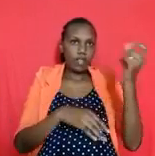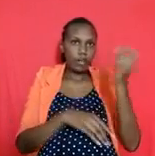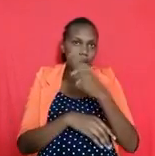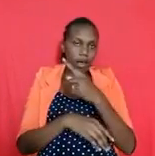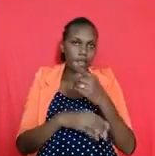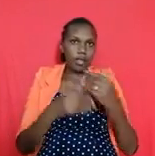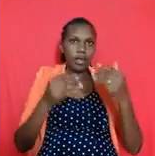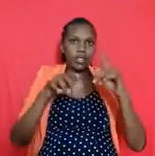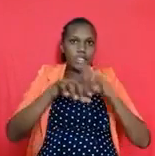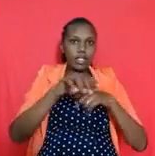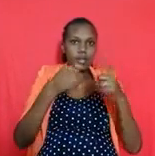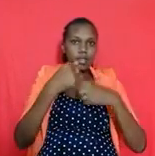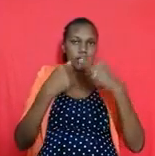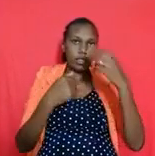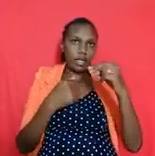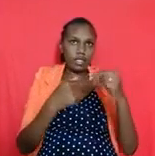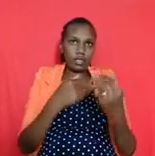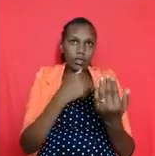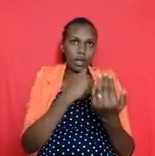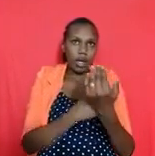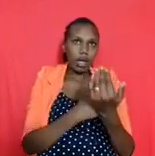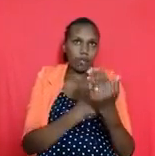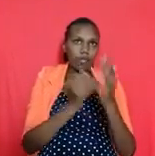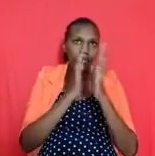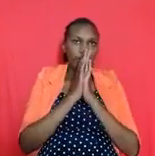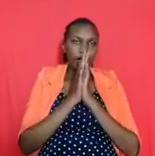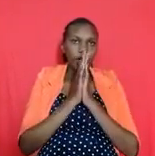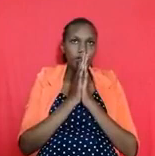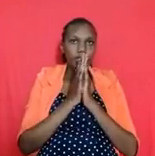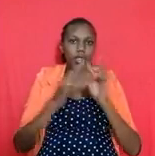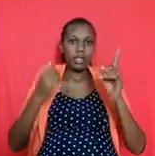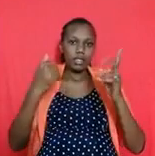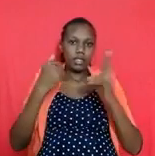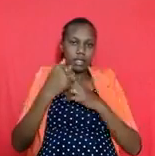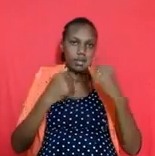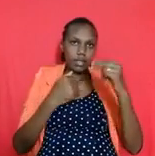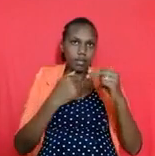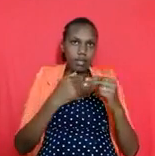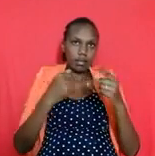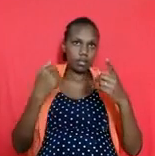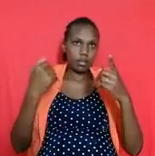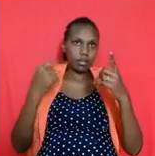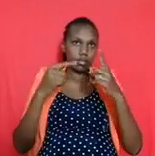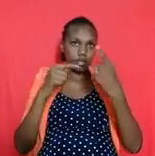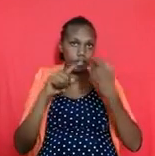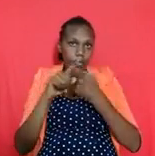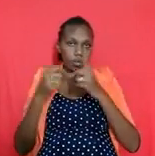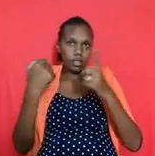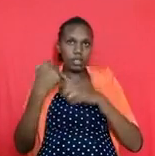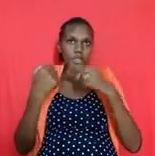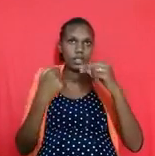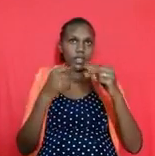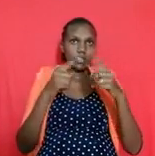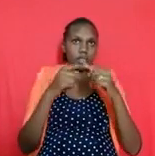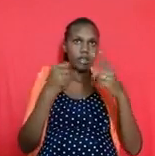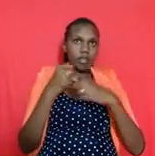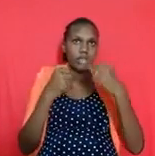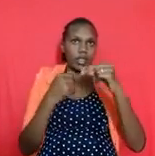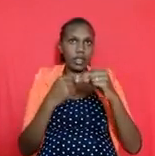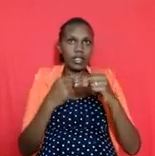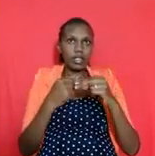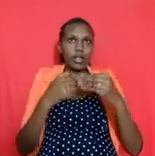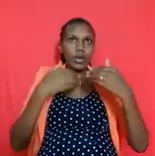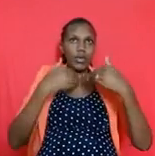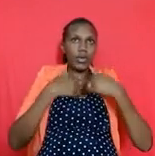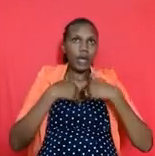thaa 12:00 rũcinĩ na nuthu nginya thaa 1:30, na mweri ũyũ wa Januari